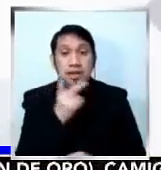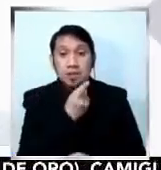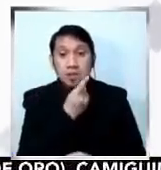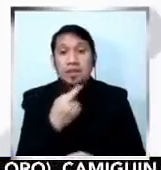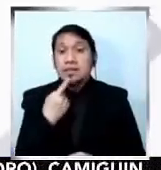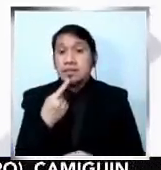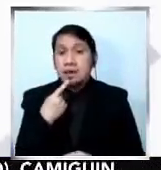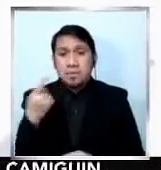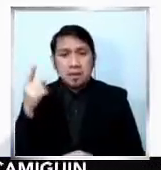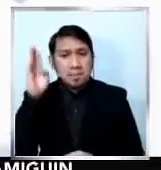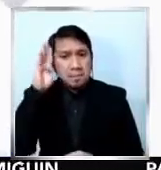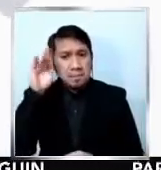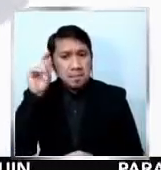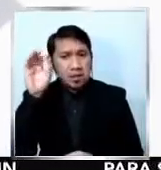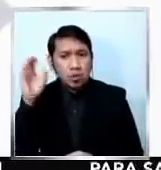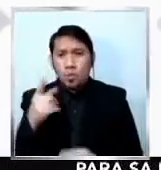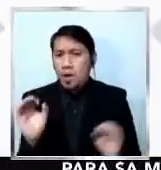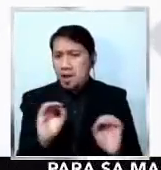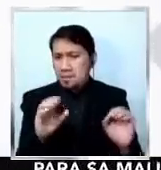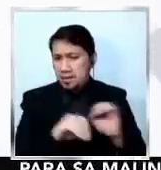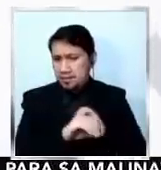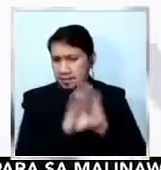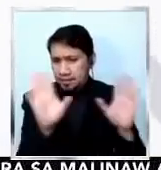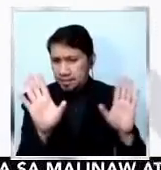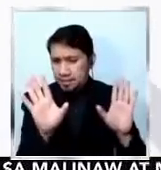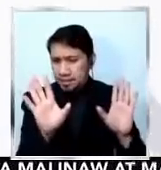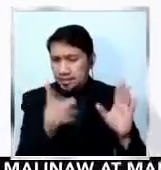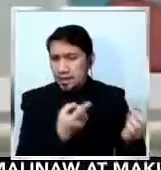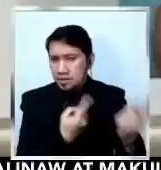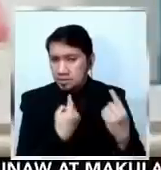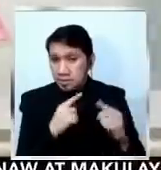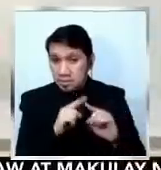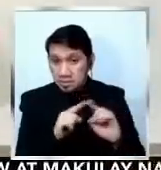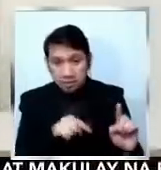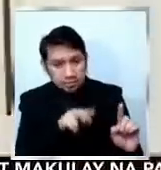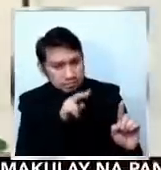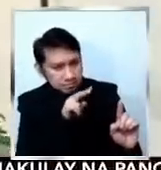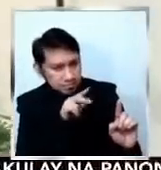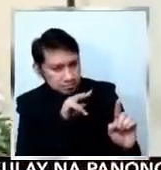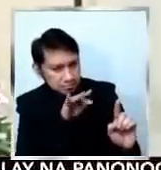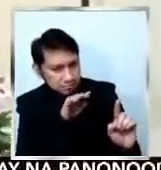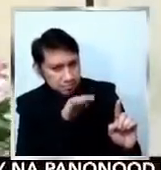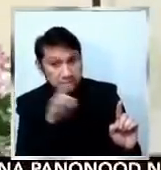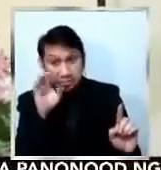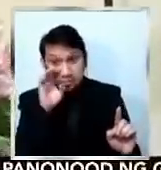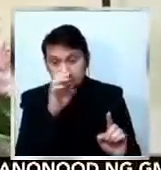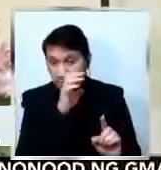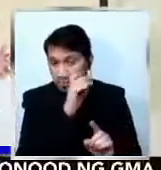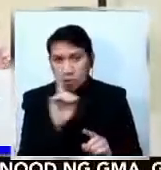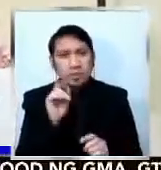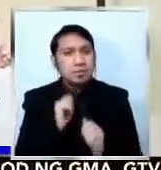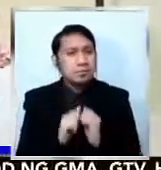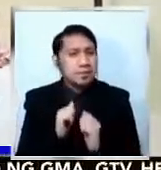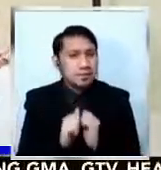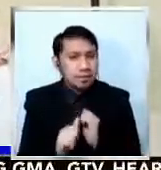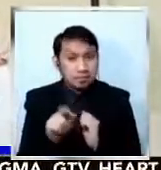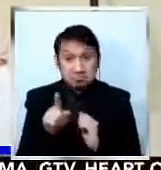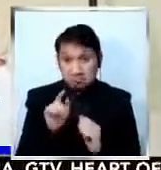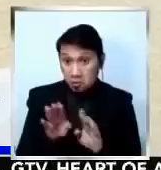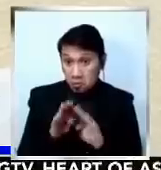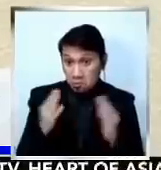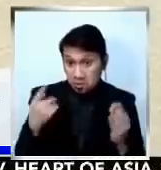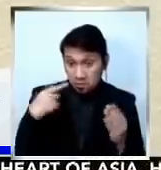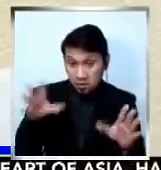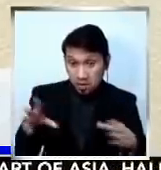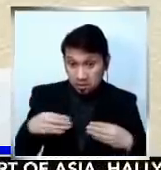na sagot si Mayor Sara, pero nakakita raw siya ng pag-asa sa mga mata nito. Nang tinanong kung ang ibig sabihin nun ay bukas ang alkalding tanggapin ang kanyang